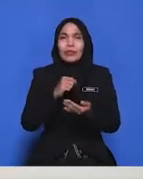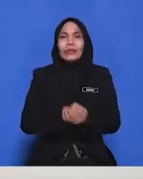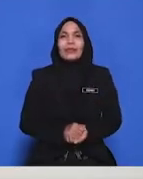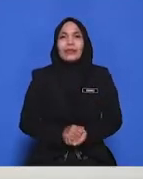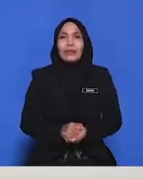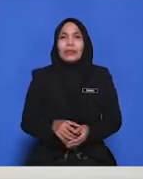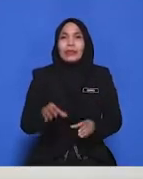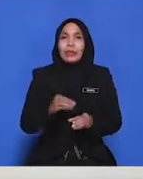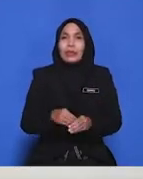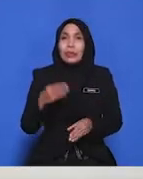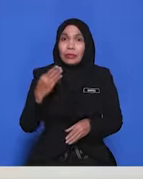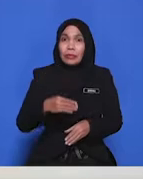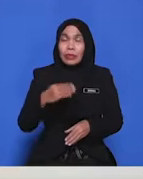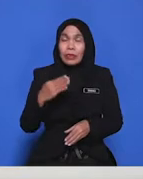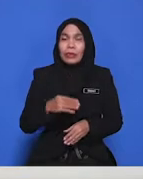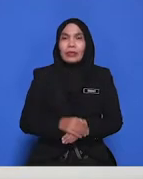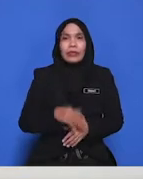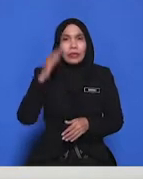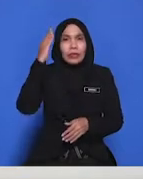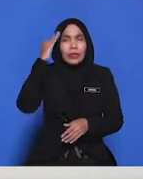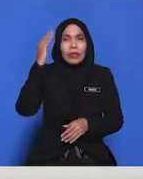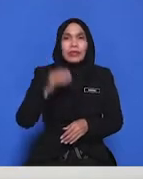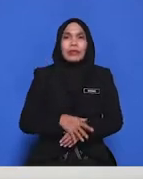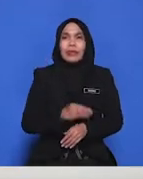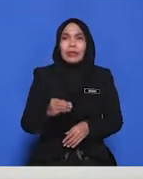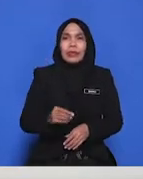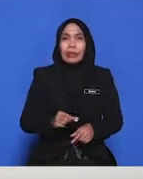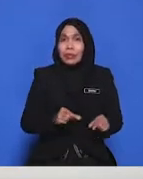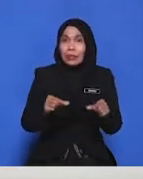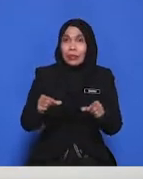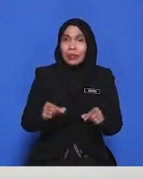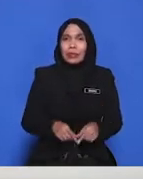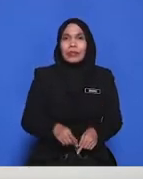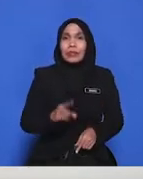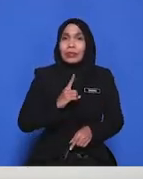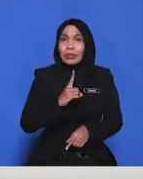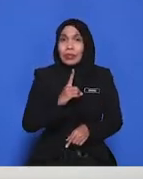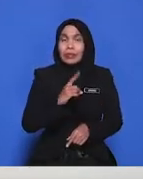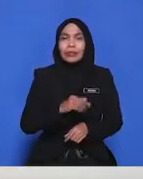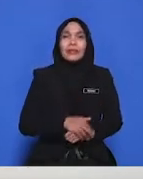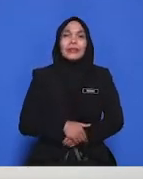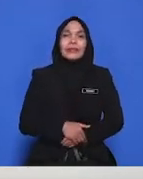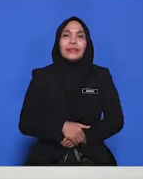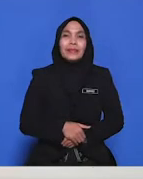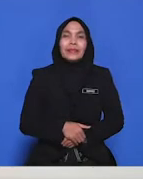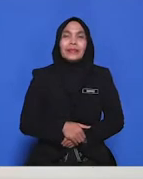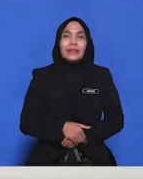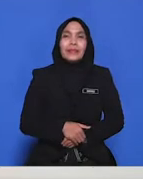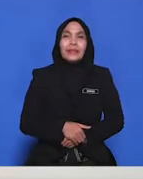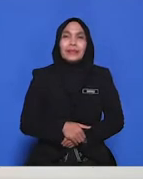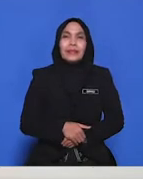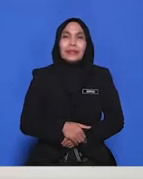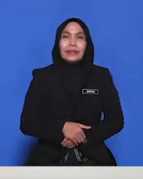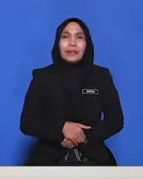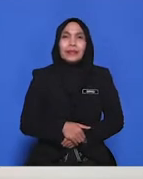bidang pemikiran dan gerakan Islam. Seperti mana yang Ustazah dah ceritakan pada